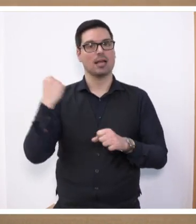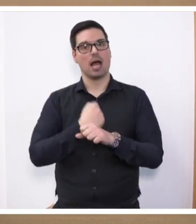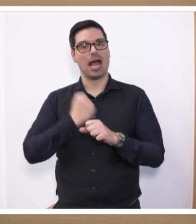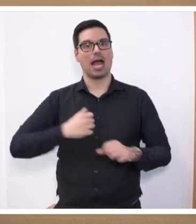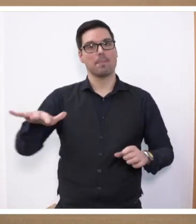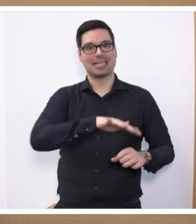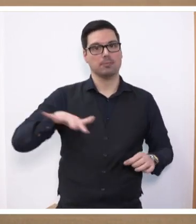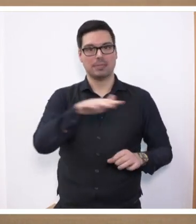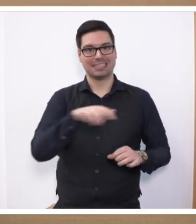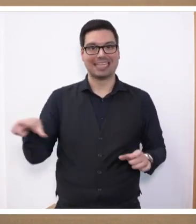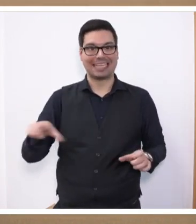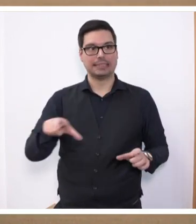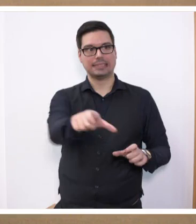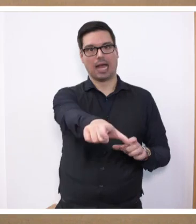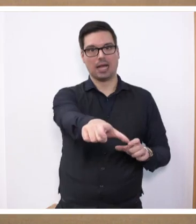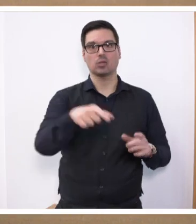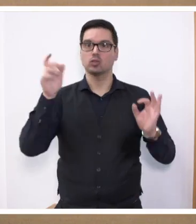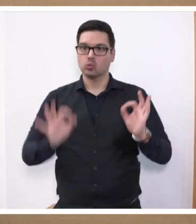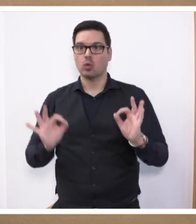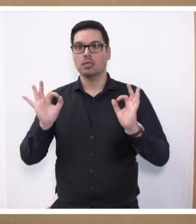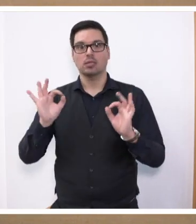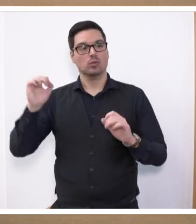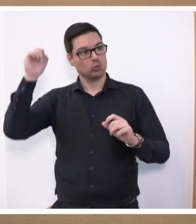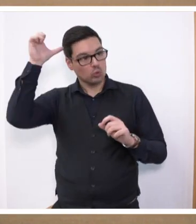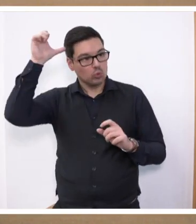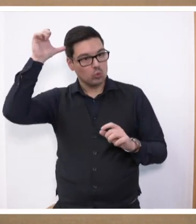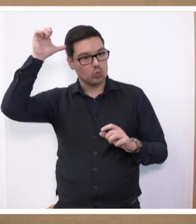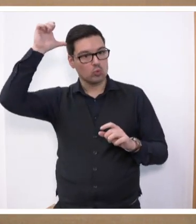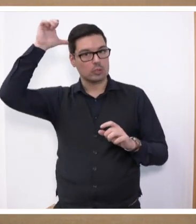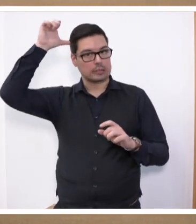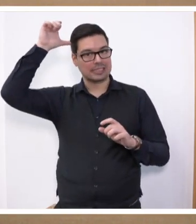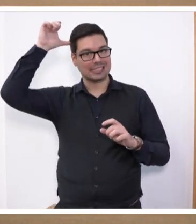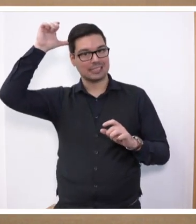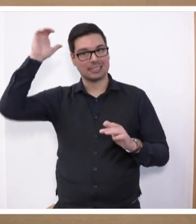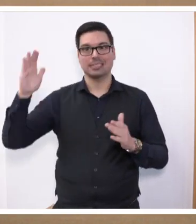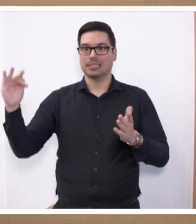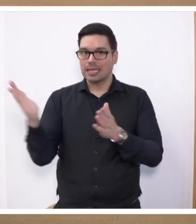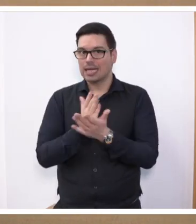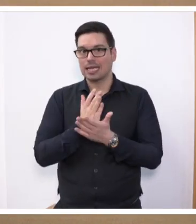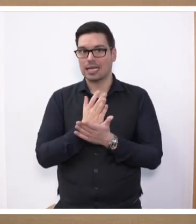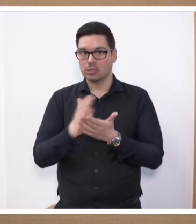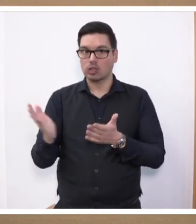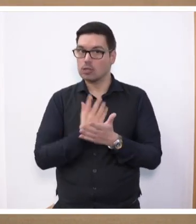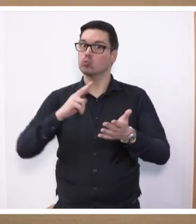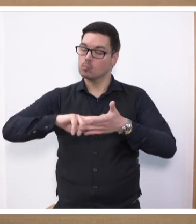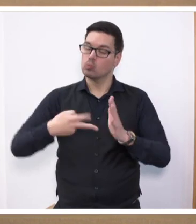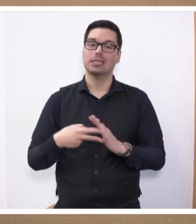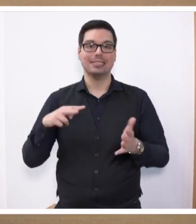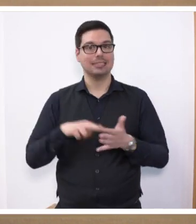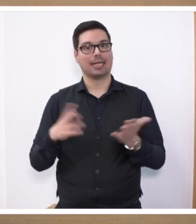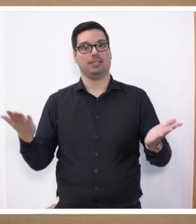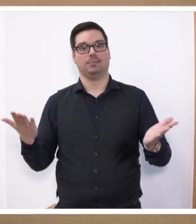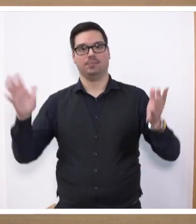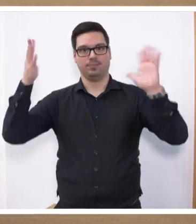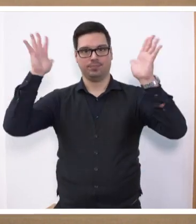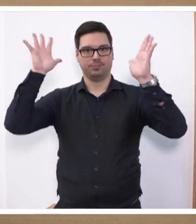Arbeitsplätzen an der Saar. So geht kluge, nachhaltige und auch innovative Politik, liebe Kolleginnen und